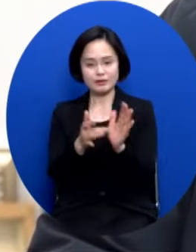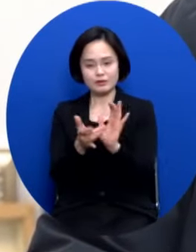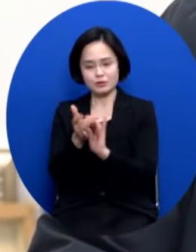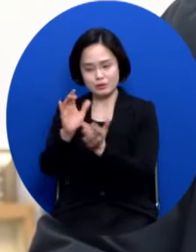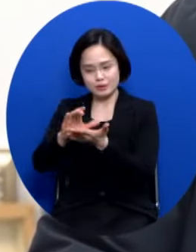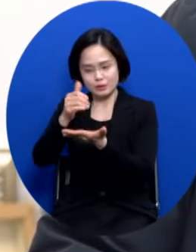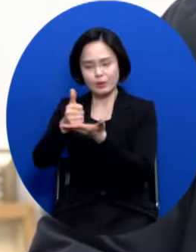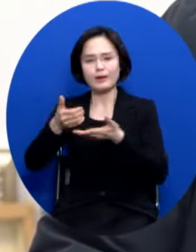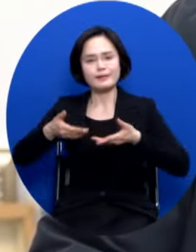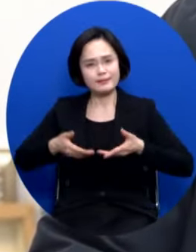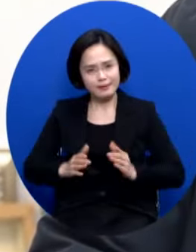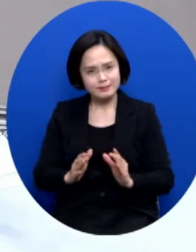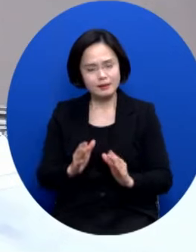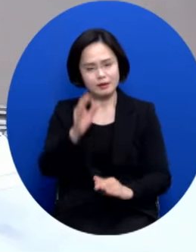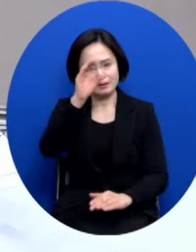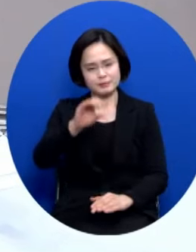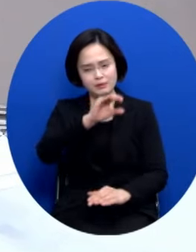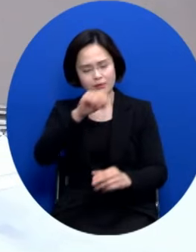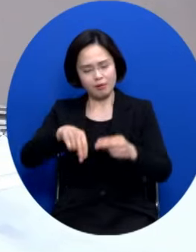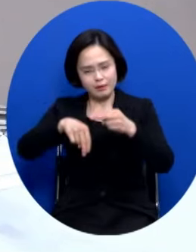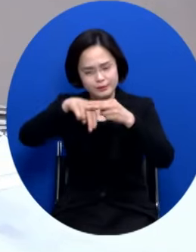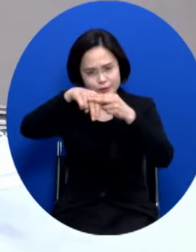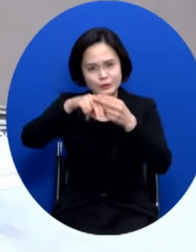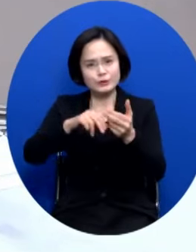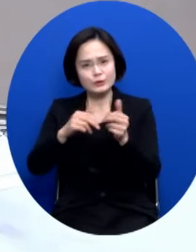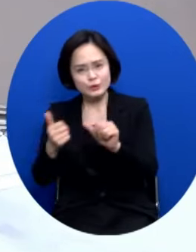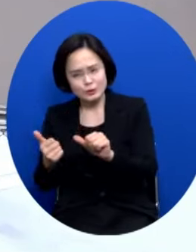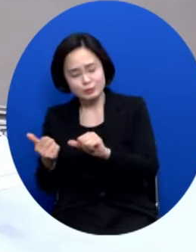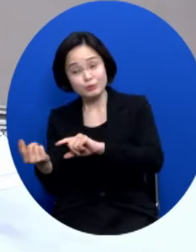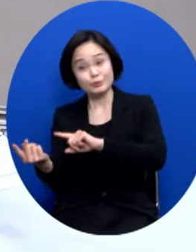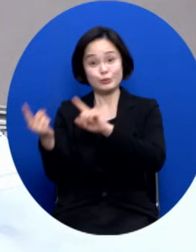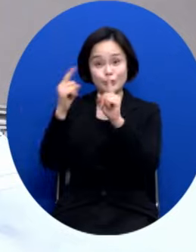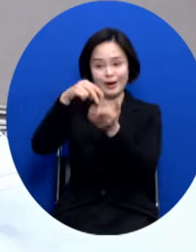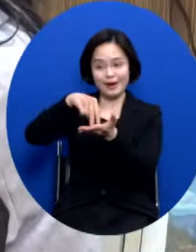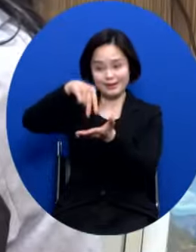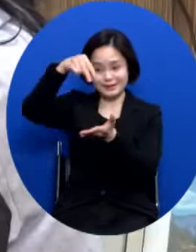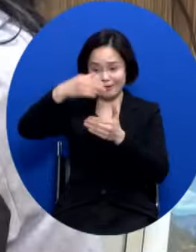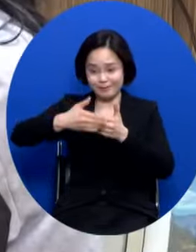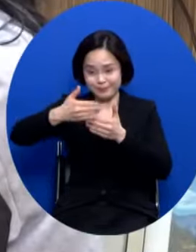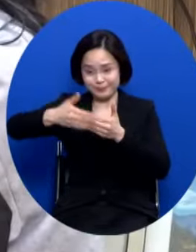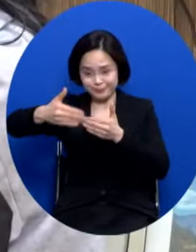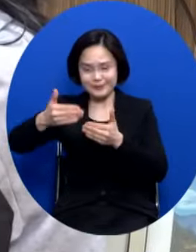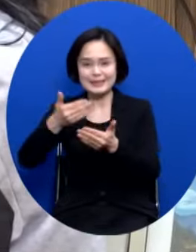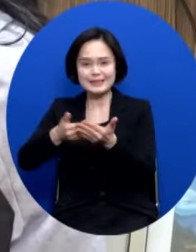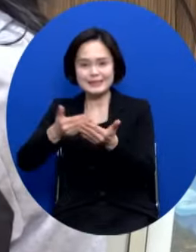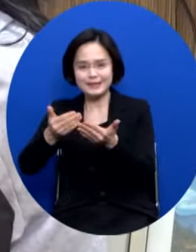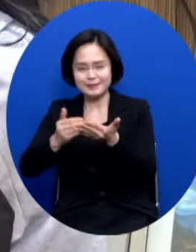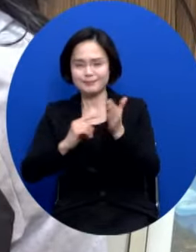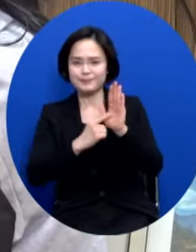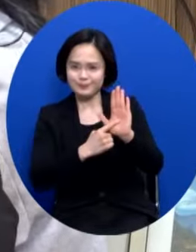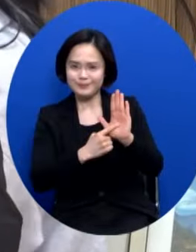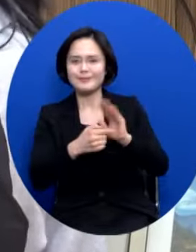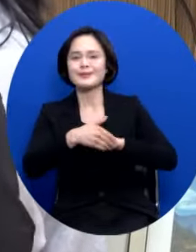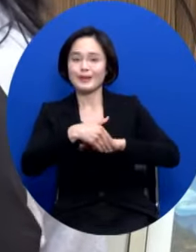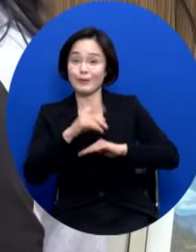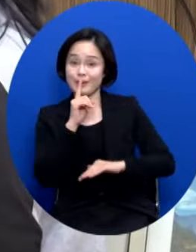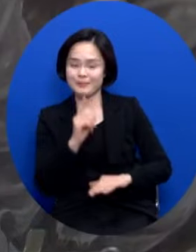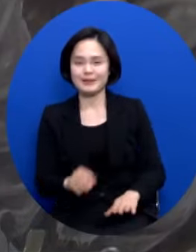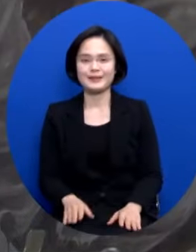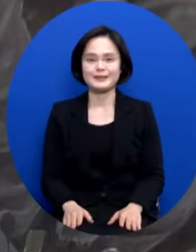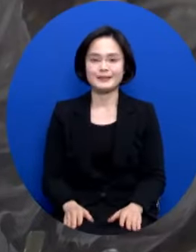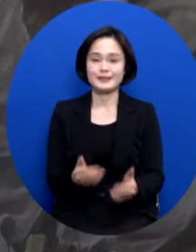십자가 죽음, 부활, 승천에 이르기까지 다양한 작품을 만나볼 수 있을 것이라고 소개했습니다. 이어 전시회를